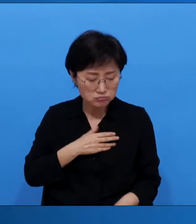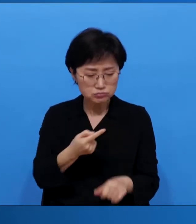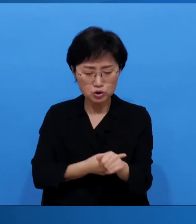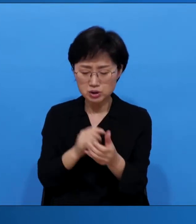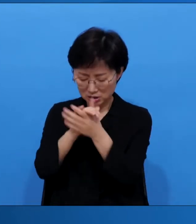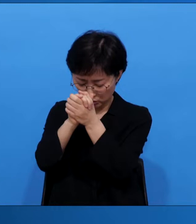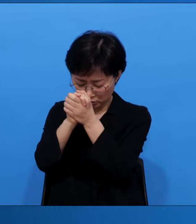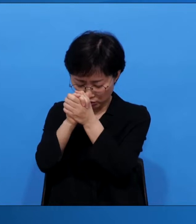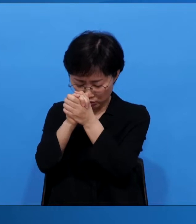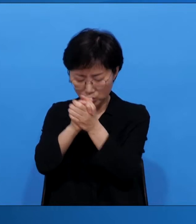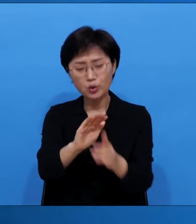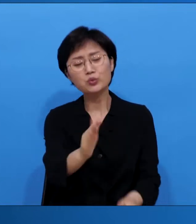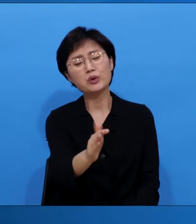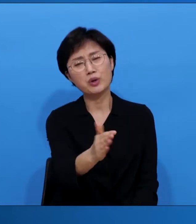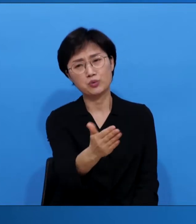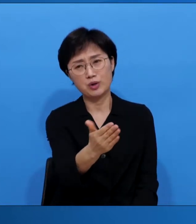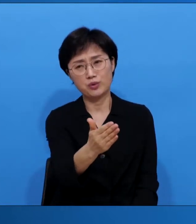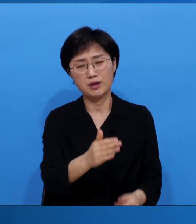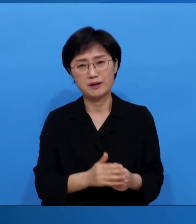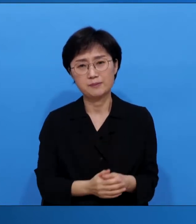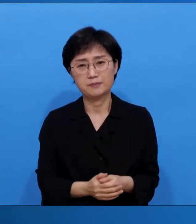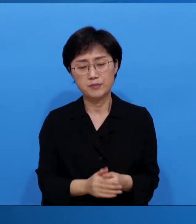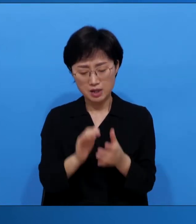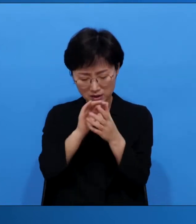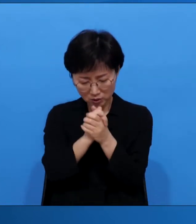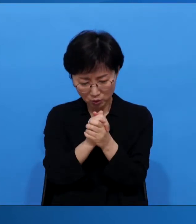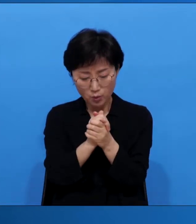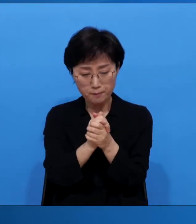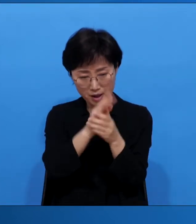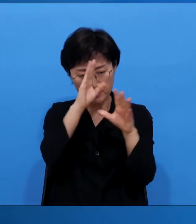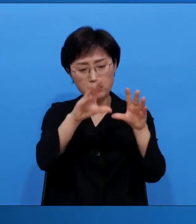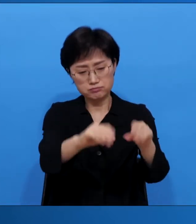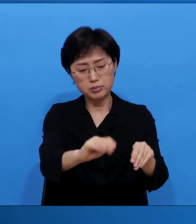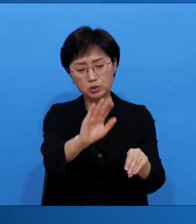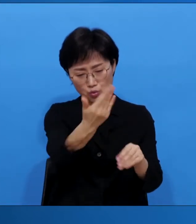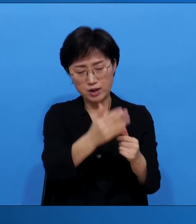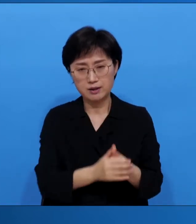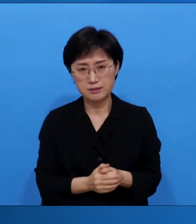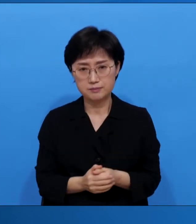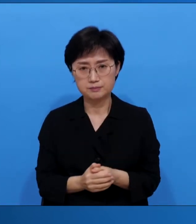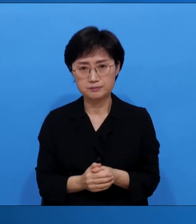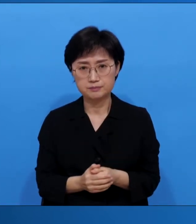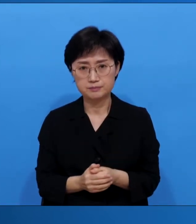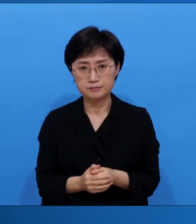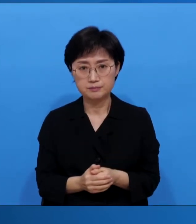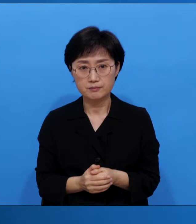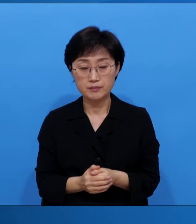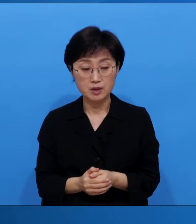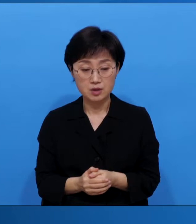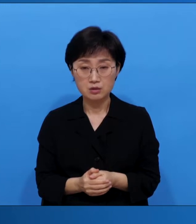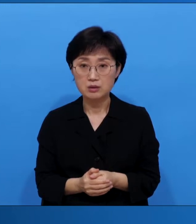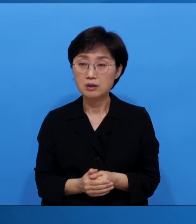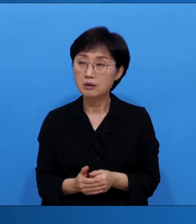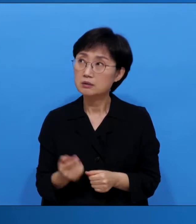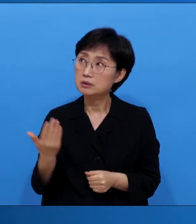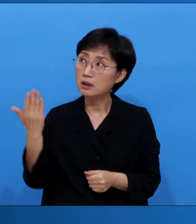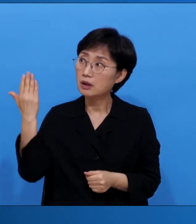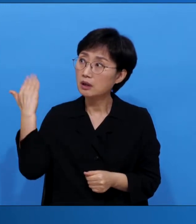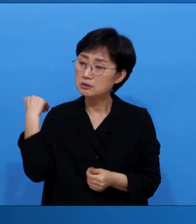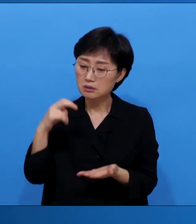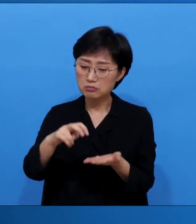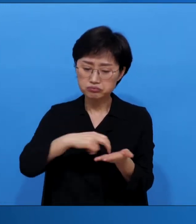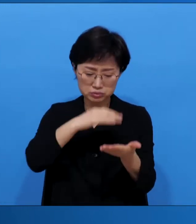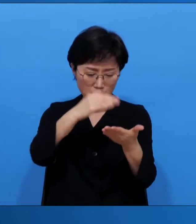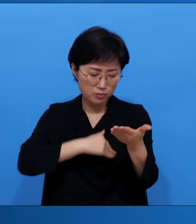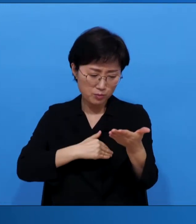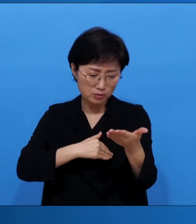그랬어요. Because you know your state, so long as you pray, it will be healed. 왜냐하면은 전에는 그런 말 안 했거든요. Why? Because that person